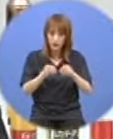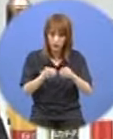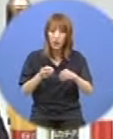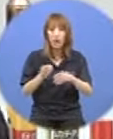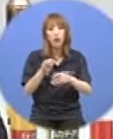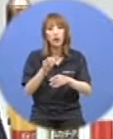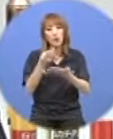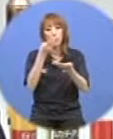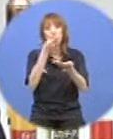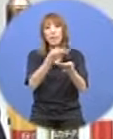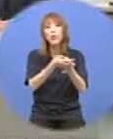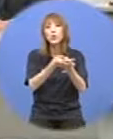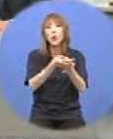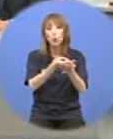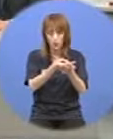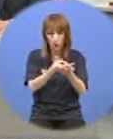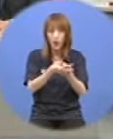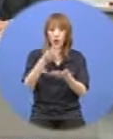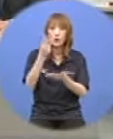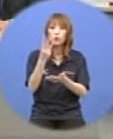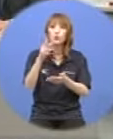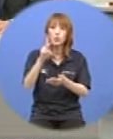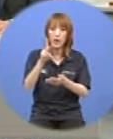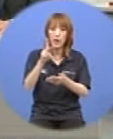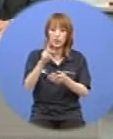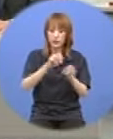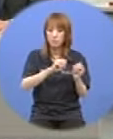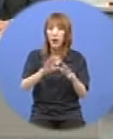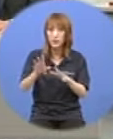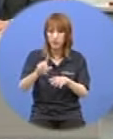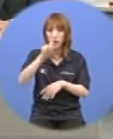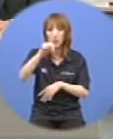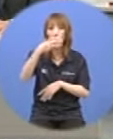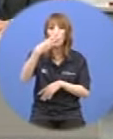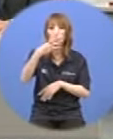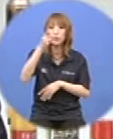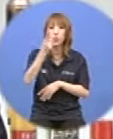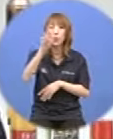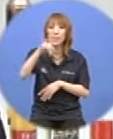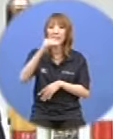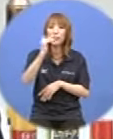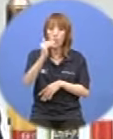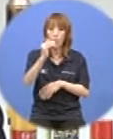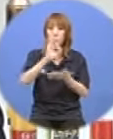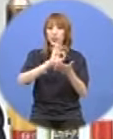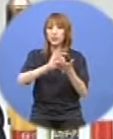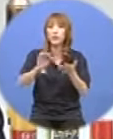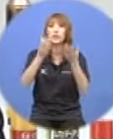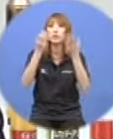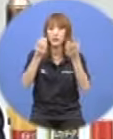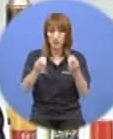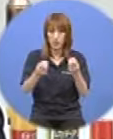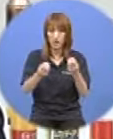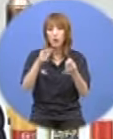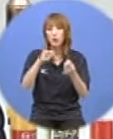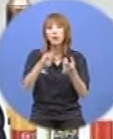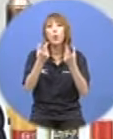て、まあ、飲み取り粉として使ってたわけですね。 あ、なるほど、はい、 それでその同じように飲み取り粉を作ろうと